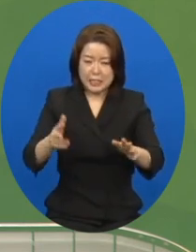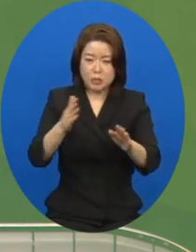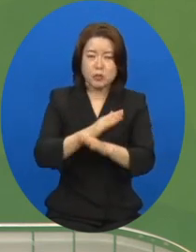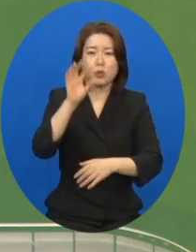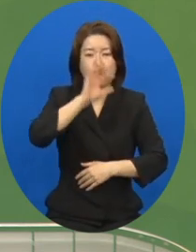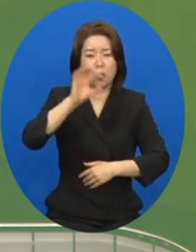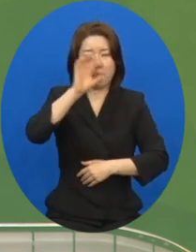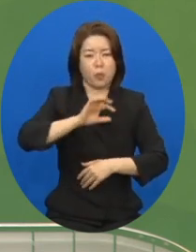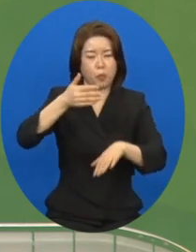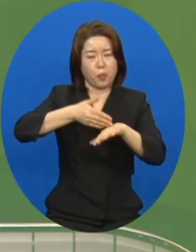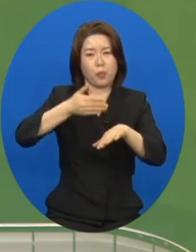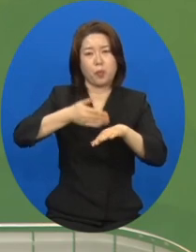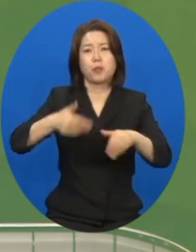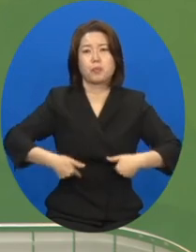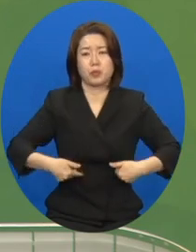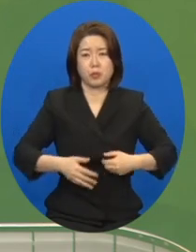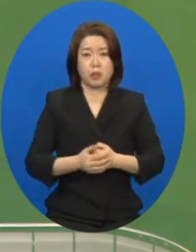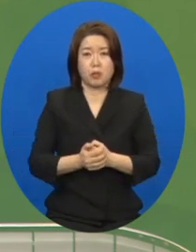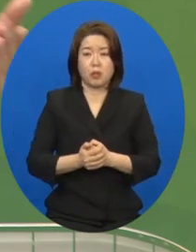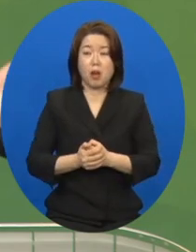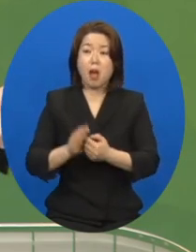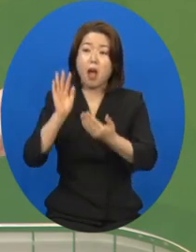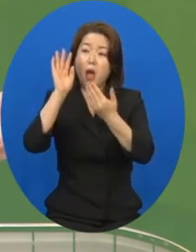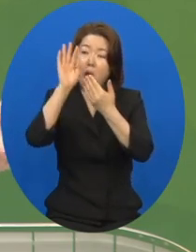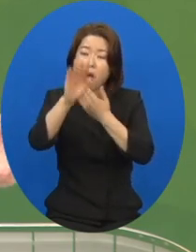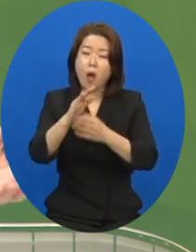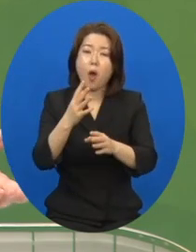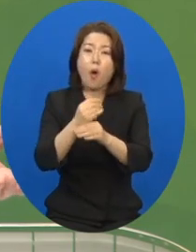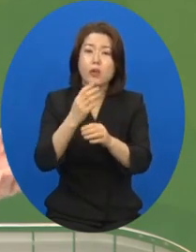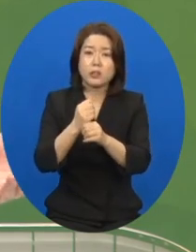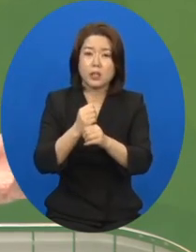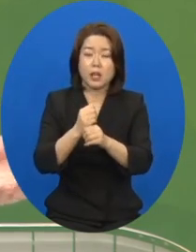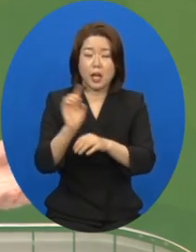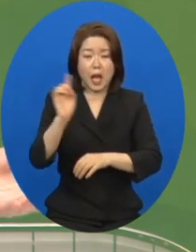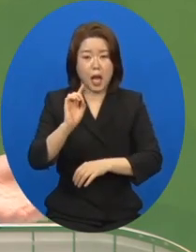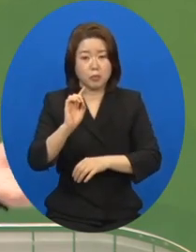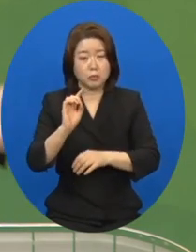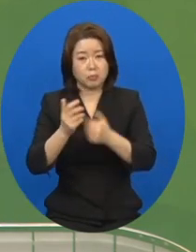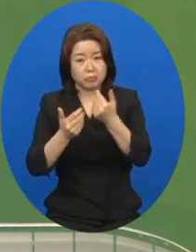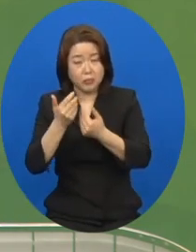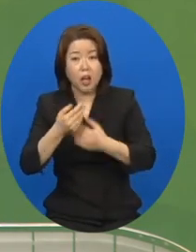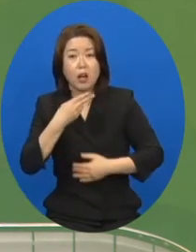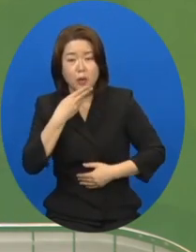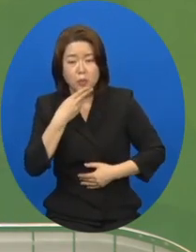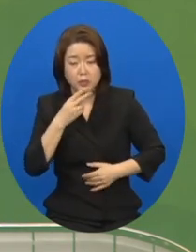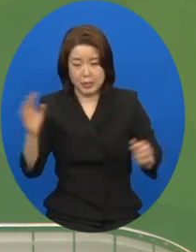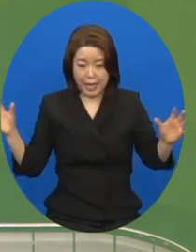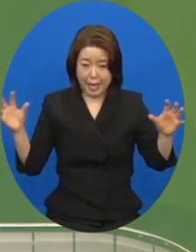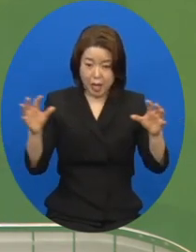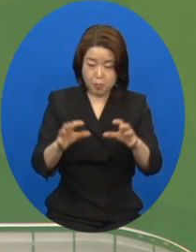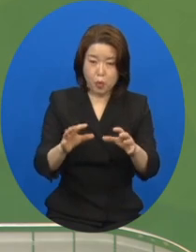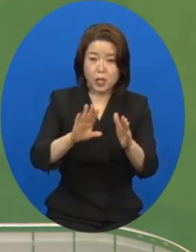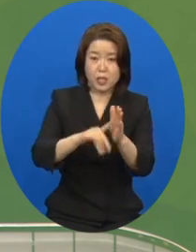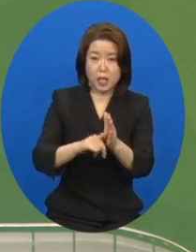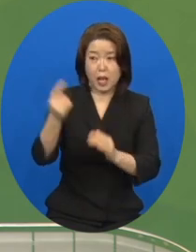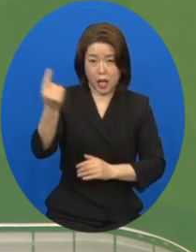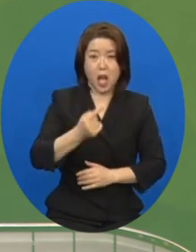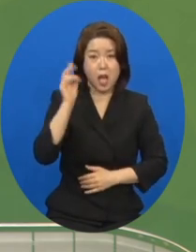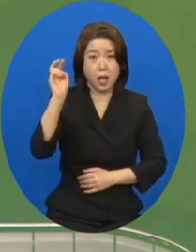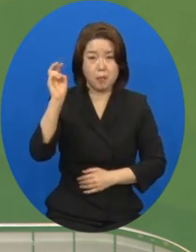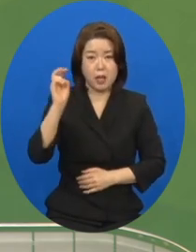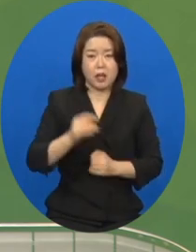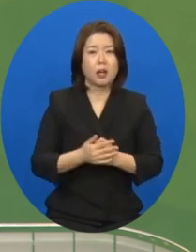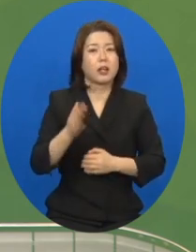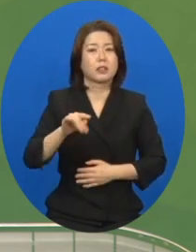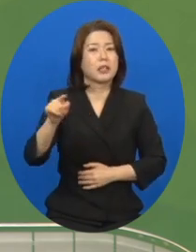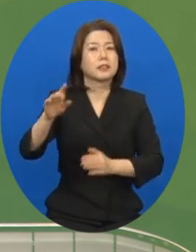돼요. 언제 다시 우리가 이제 아무 거리낌 없이 다 모일 수 있는 때가 오겠죠. 그러나